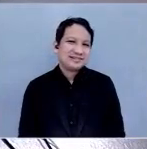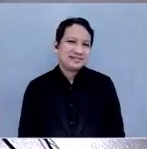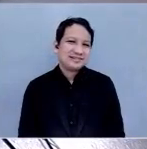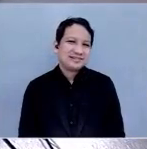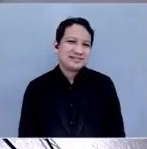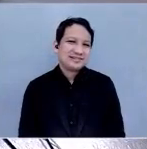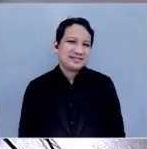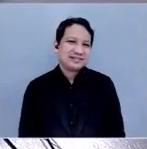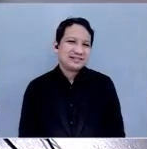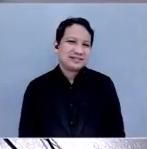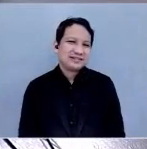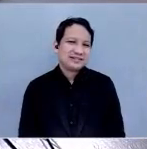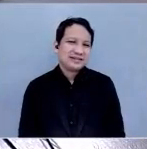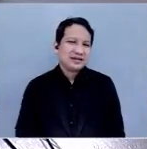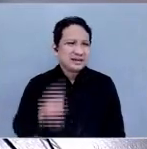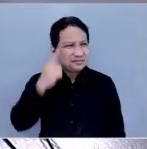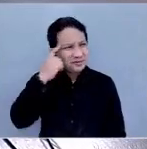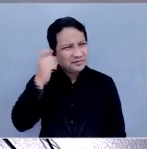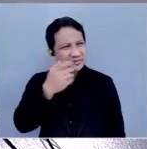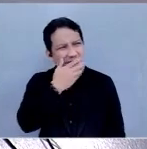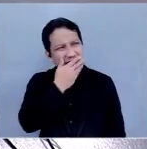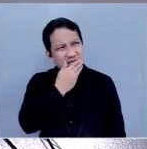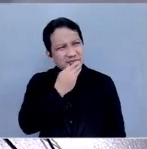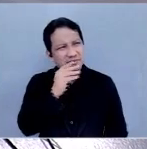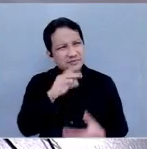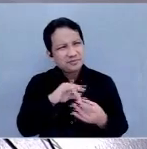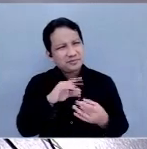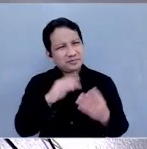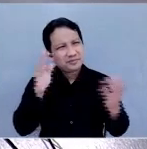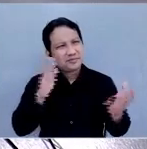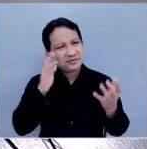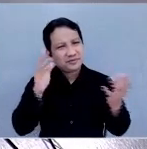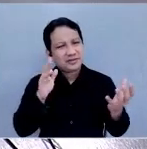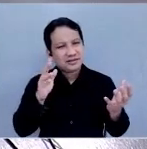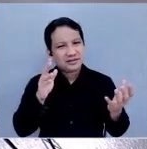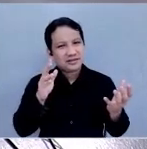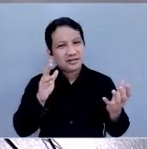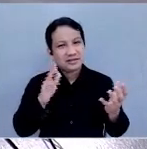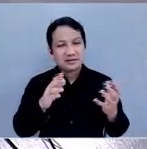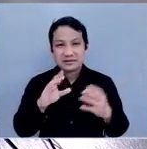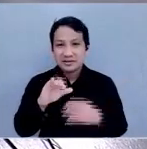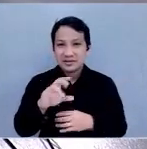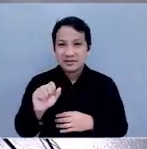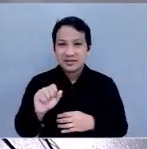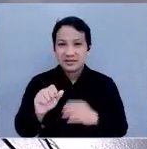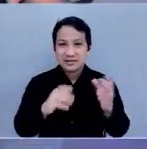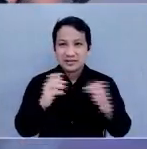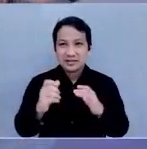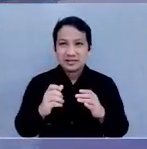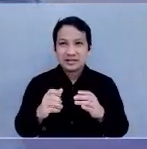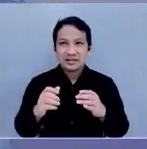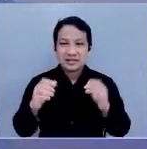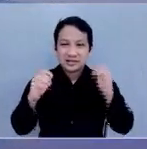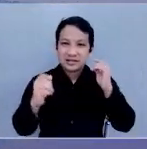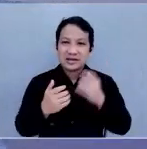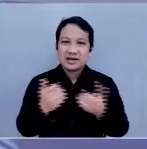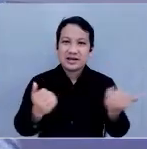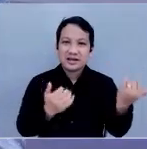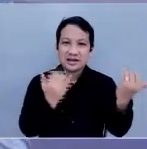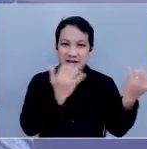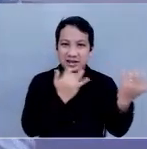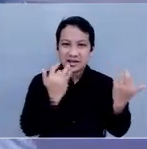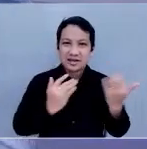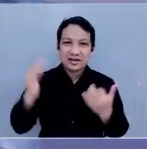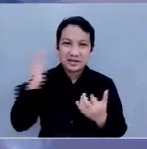Binitin tayo. Na-imagine ko yung mga nagkukwento, yung sa mga cartoon ng Pinoy, yung parang may alamat. Ayun! Ito yung background